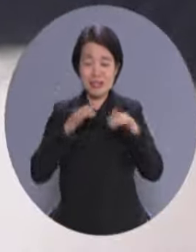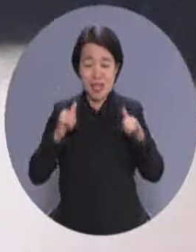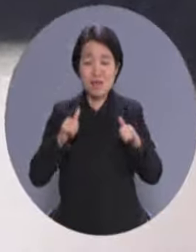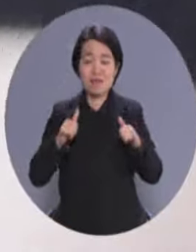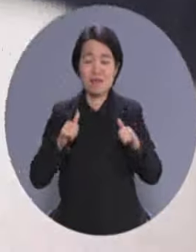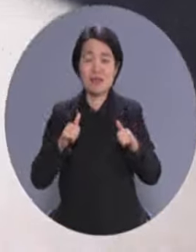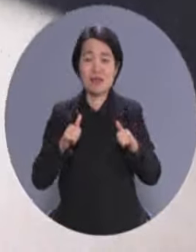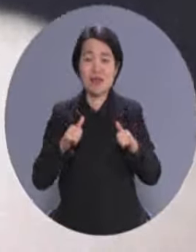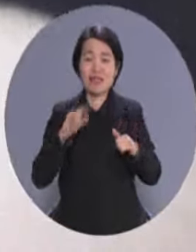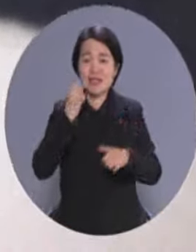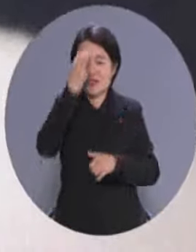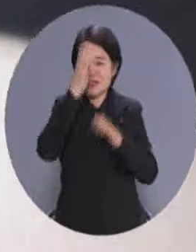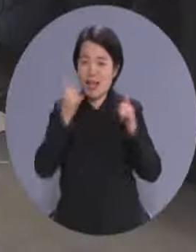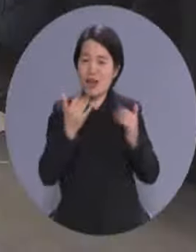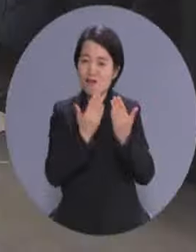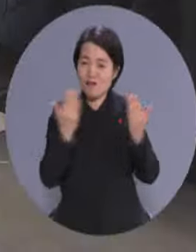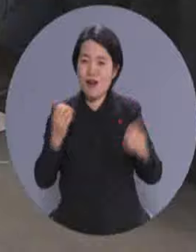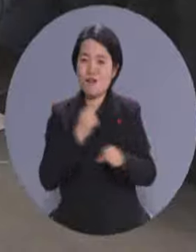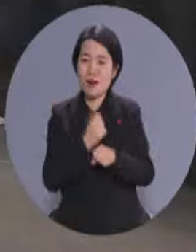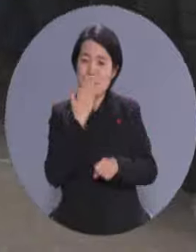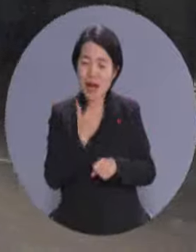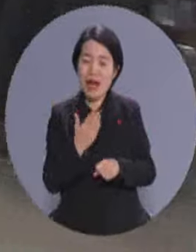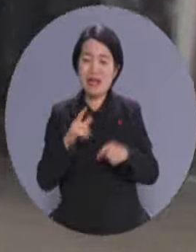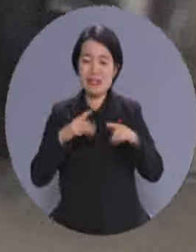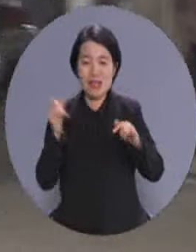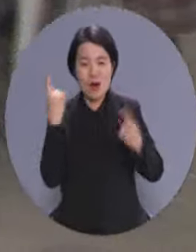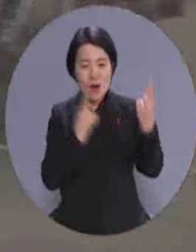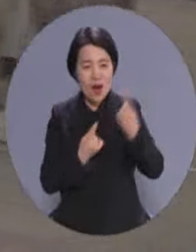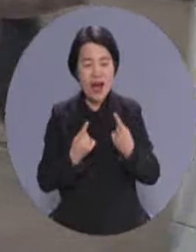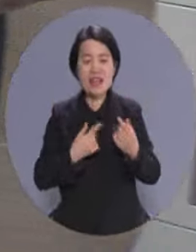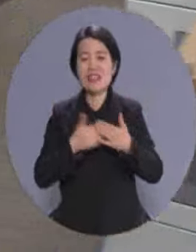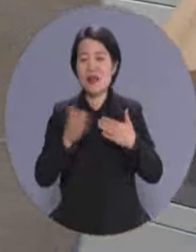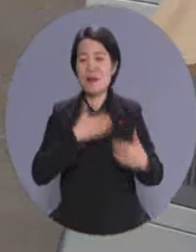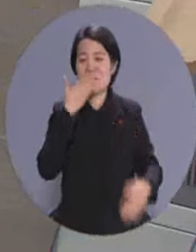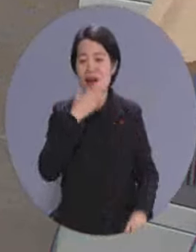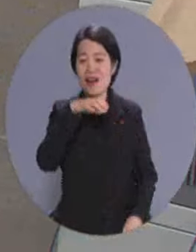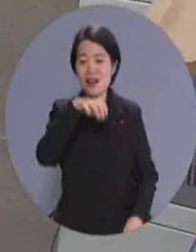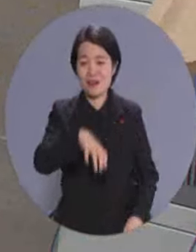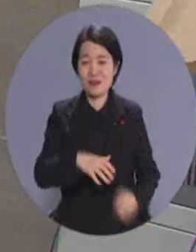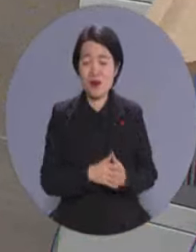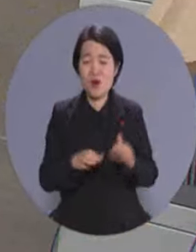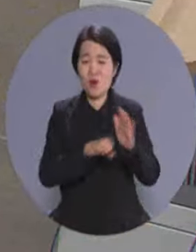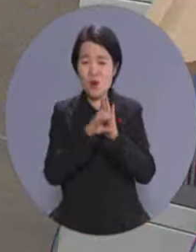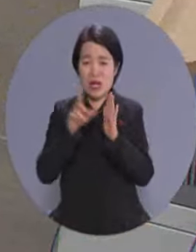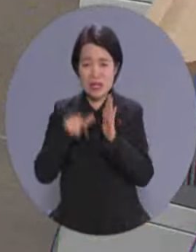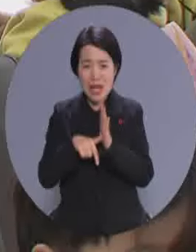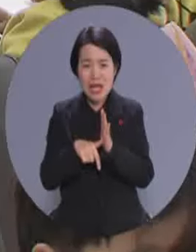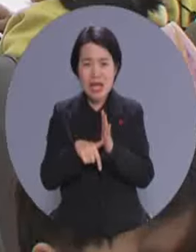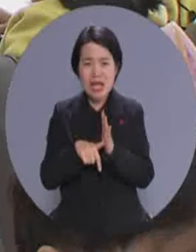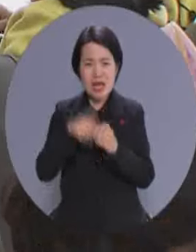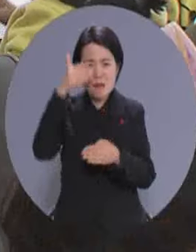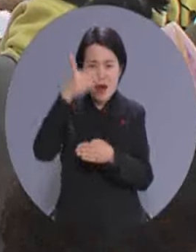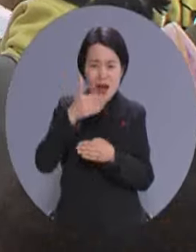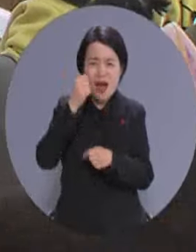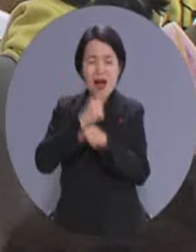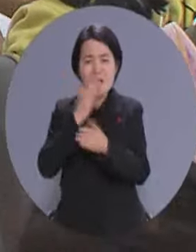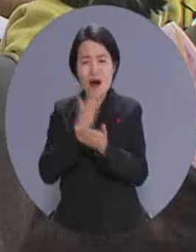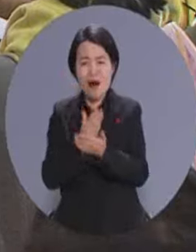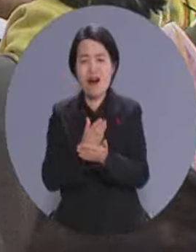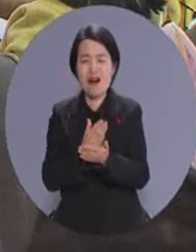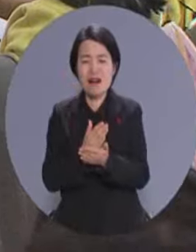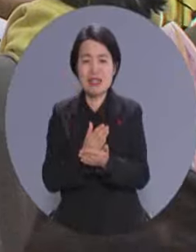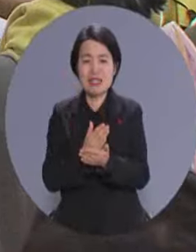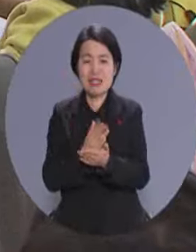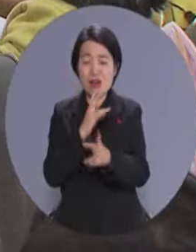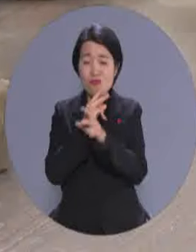제공하고 주민들은 다양한 문화예술 프로그램을 체험할 수 있습니다. 코로나19 때는 존폐기로에 서기도 했지만